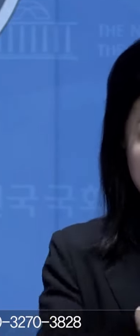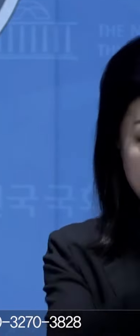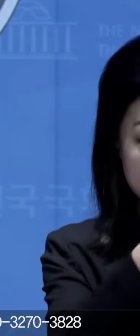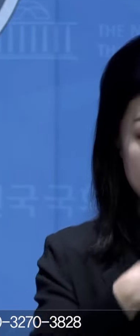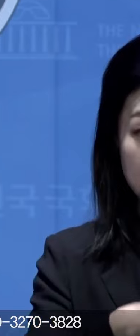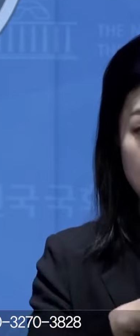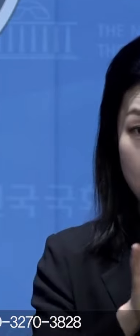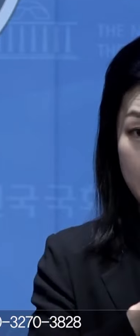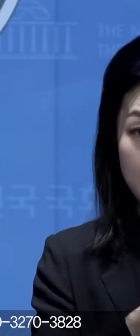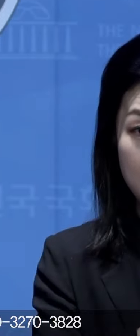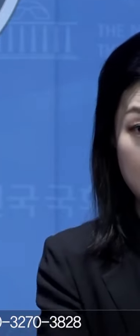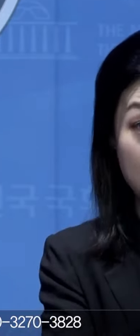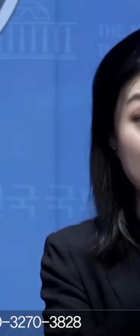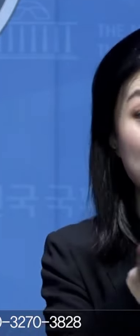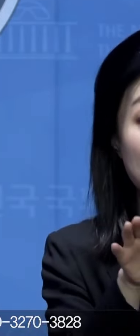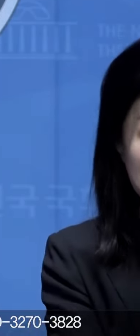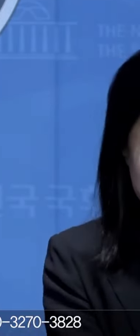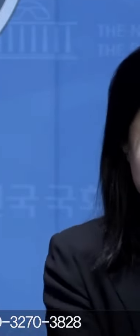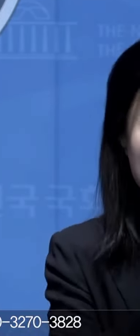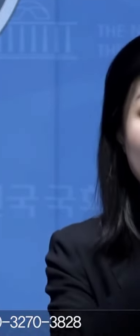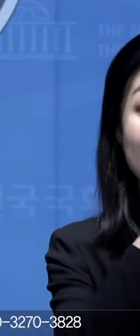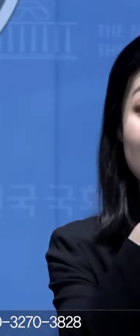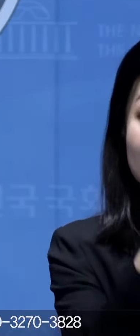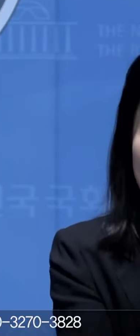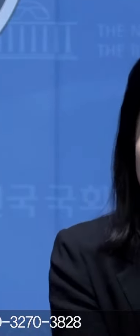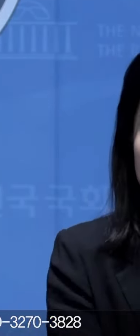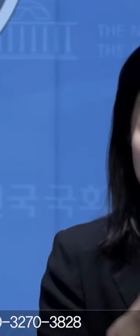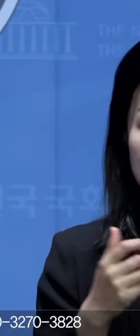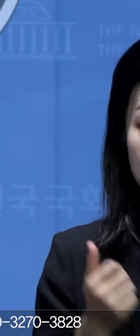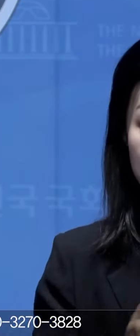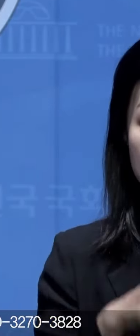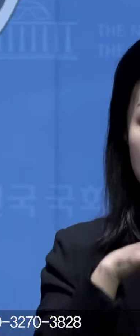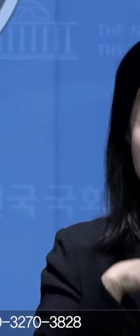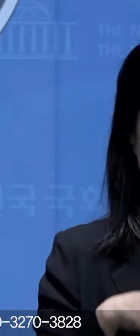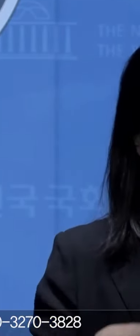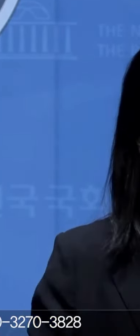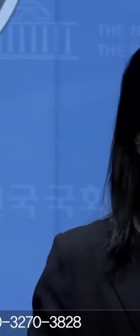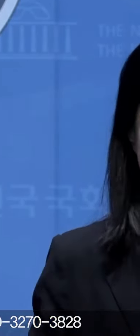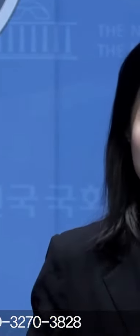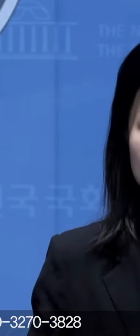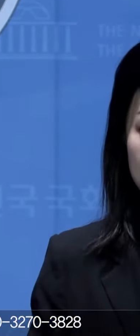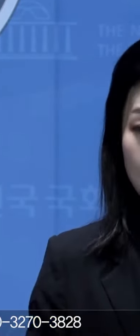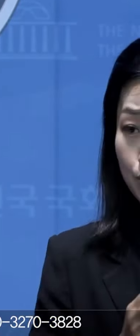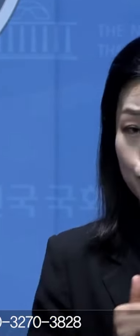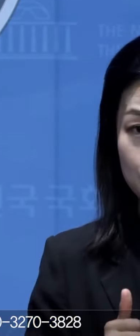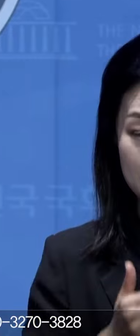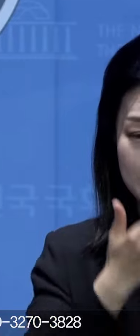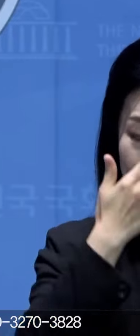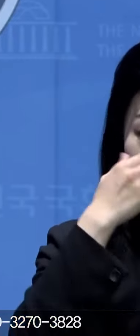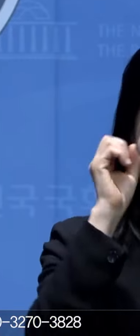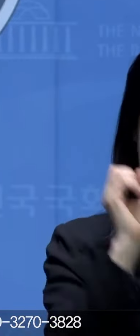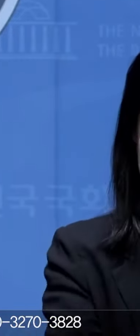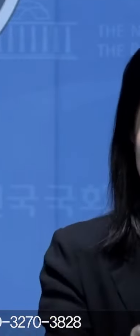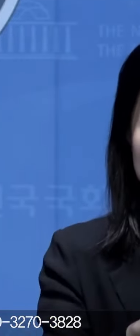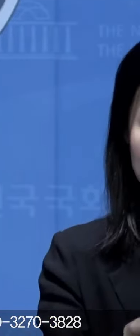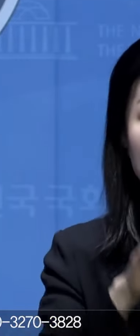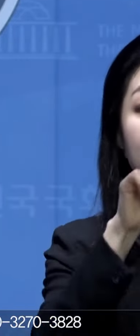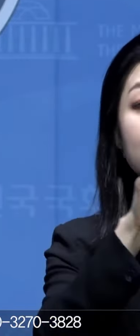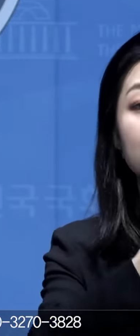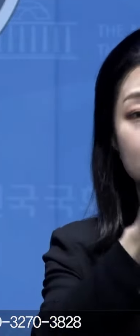참석하지 않더니 그에이어서 국회를 무시하고을 하는